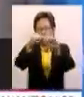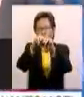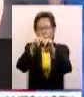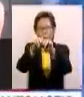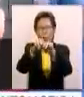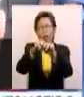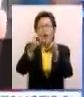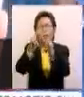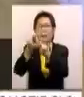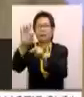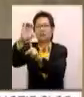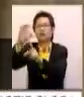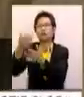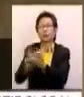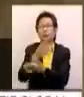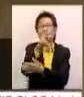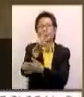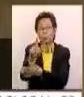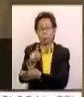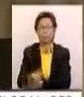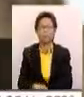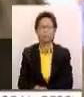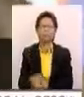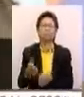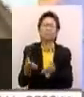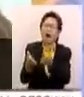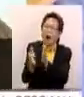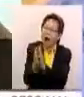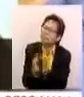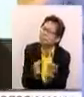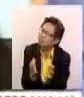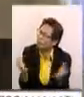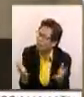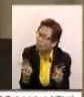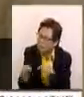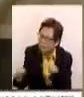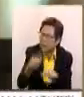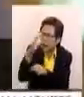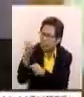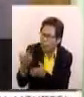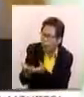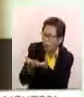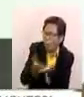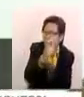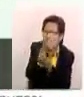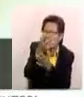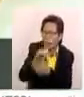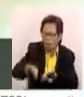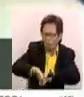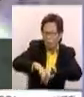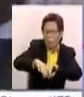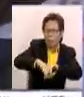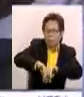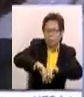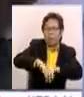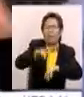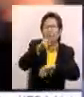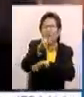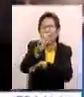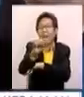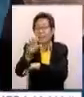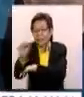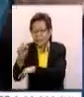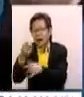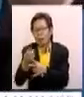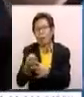Kampung Ceras Baru di Ibu Negara. Beliau diminta mengulas mengenai tindakan beberapa syarikat yang menawarkan skim pemisahan sukarela VSS dan